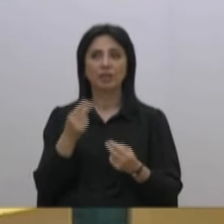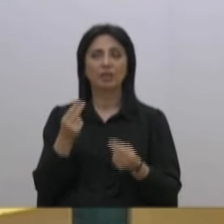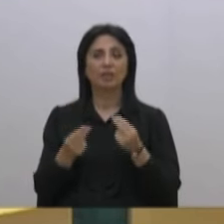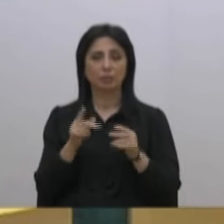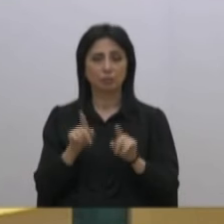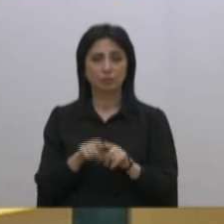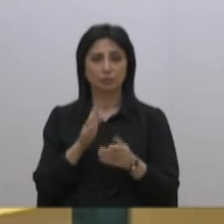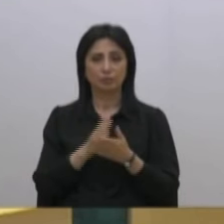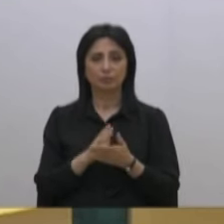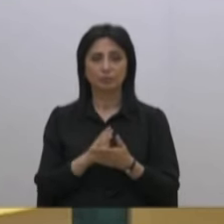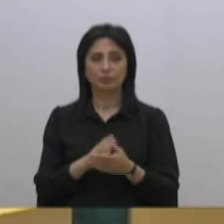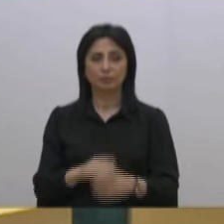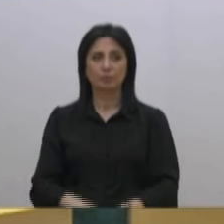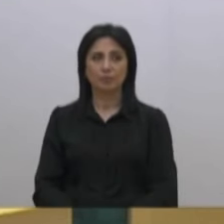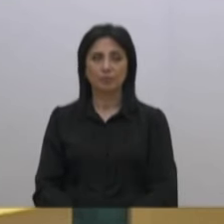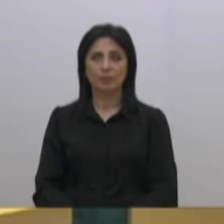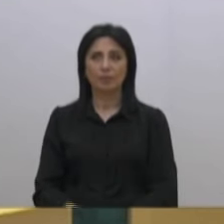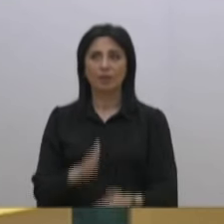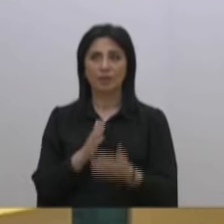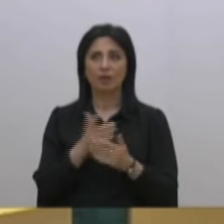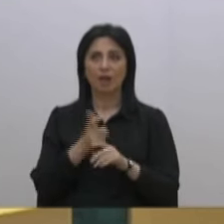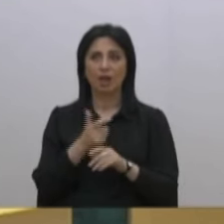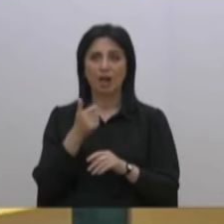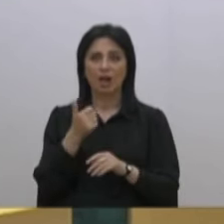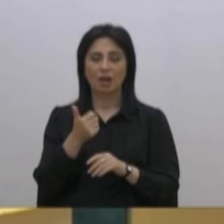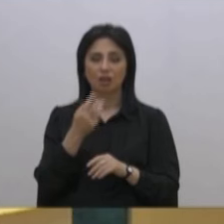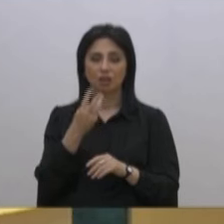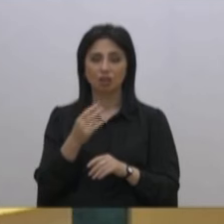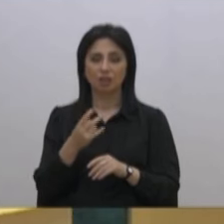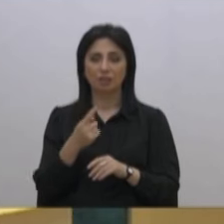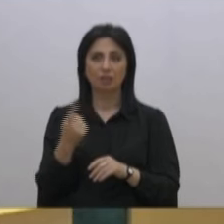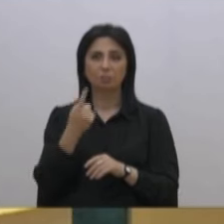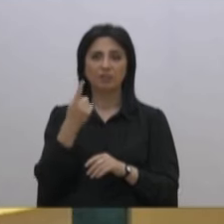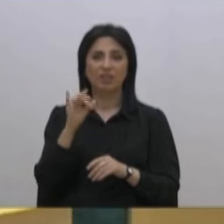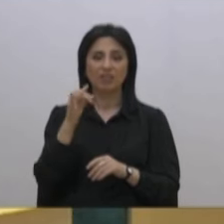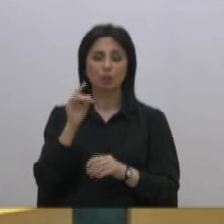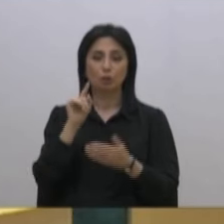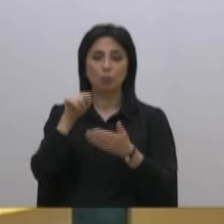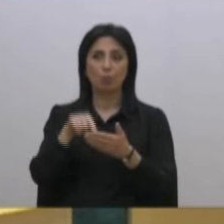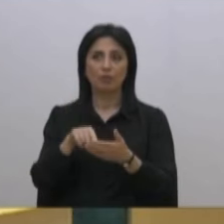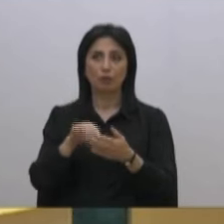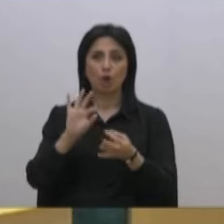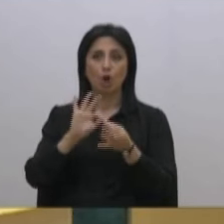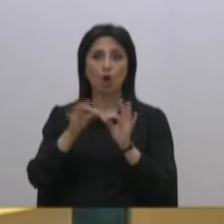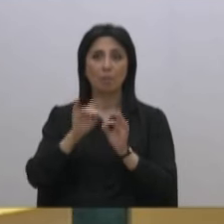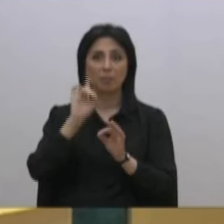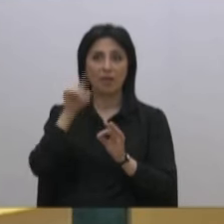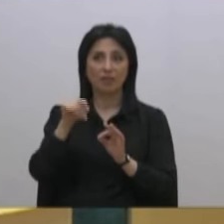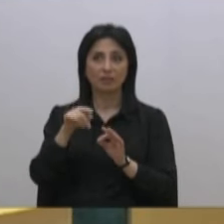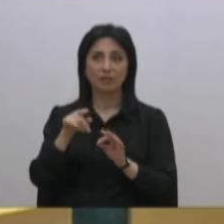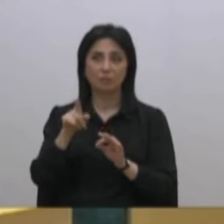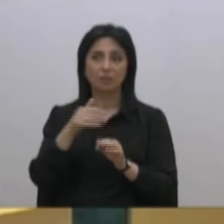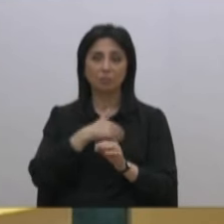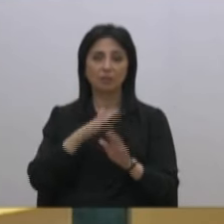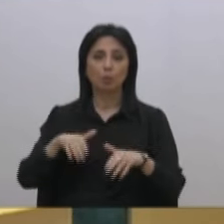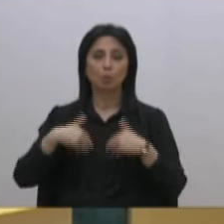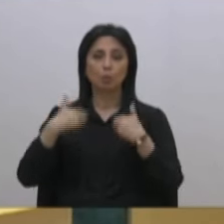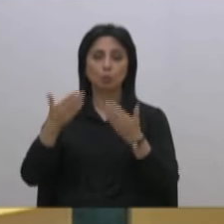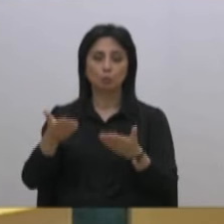თამაშები. გვაქვს ძალიან კარგი შანსი, რომ პირველად ისტორიაში მოხვდეთ ოლიმპიადაზე და მე მათ მინდა